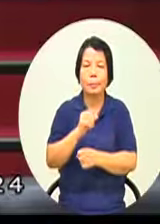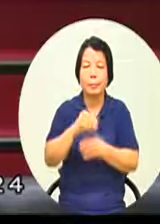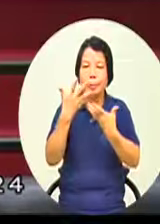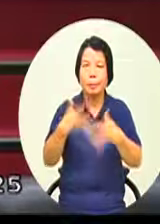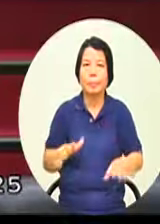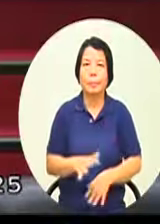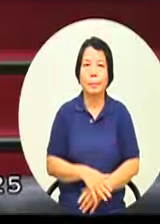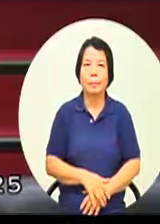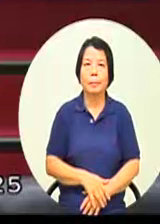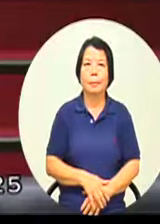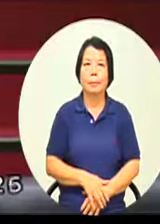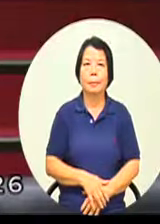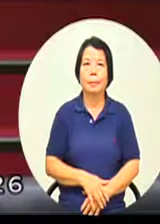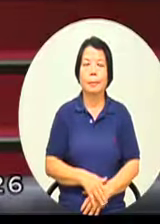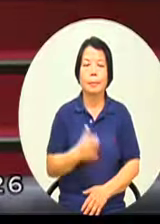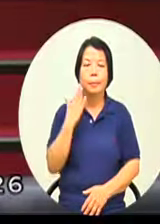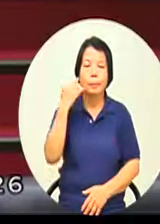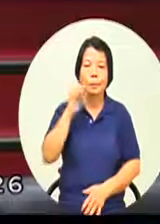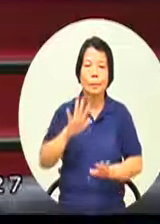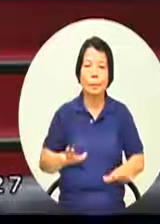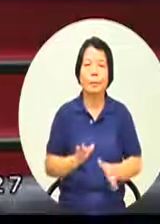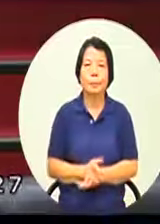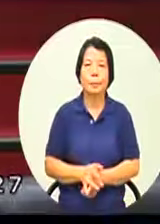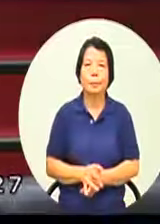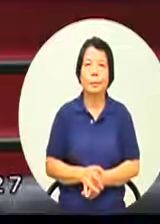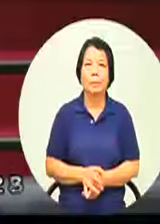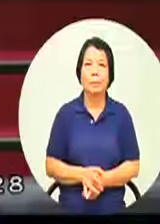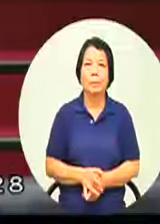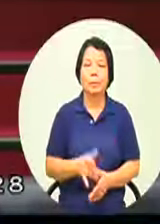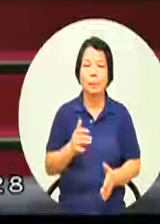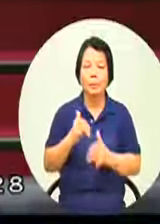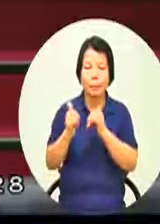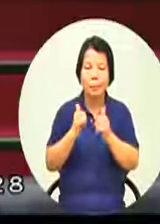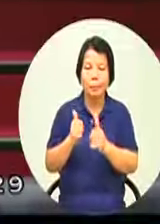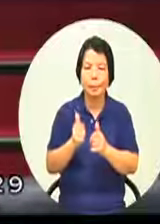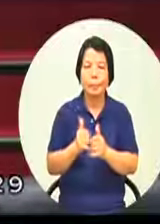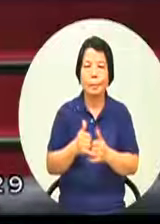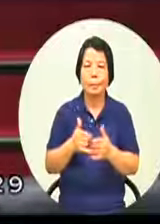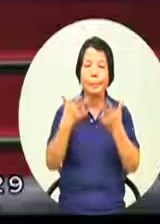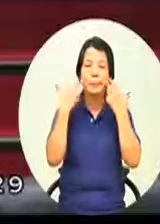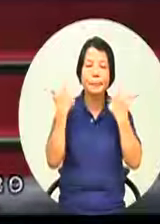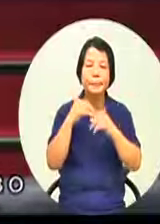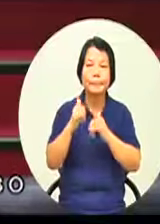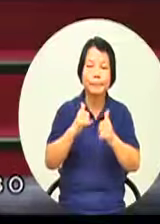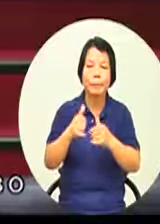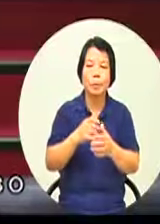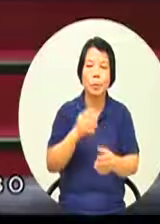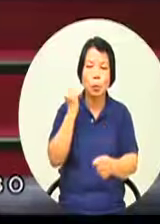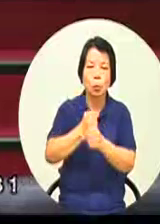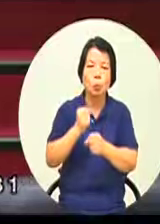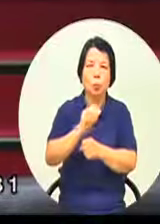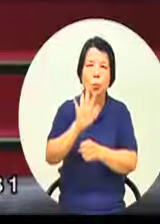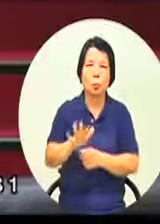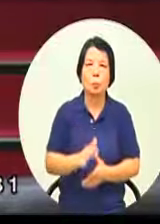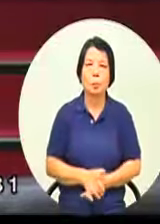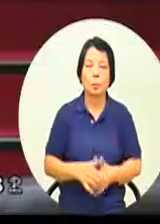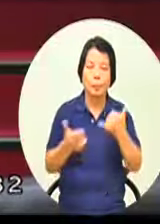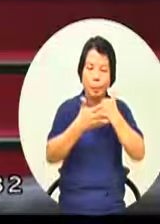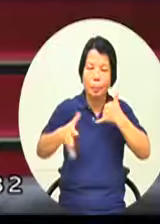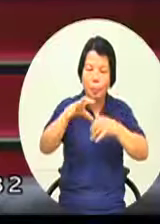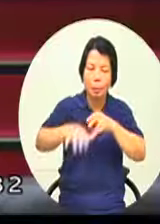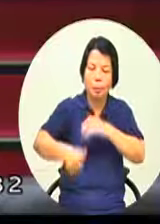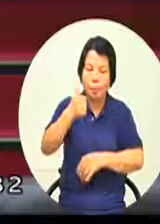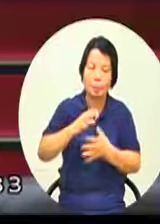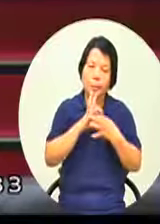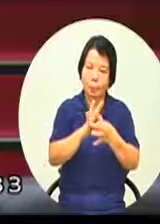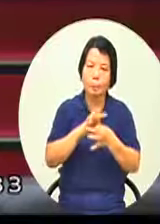哈。如果说目前还有那么多的原住民在从事这样的工作的话，请我们的局长哈，海洋局的多关心一